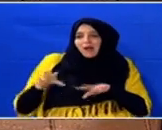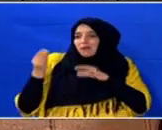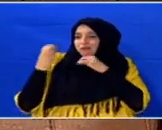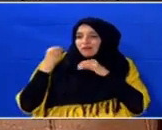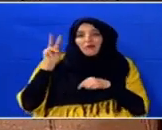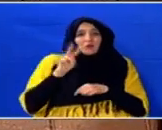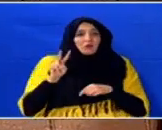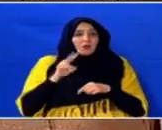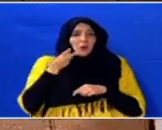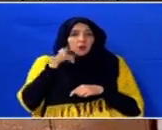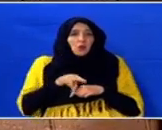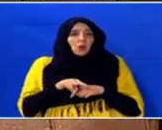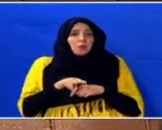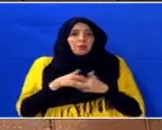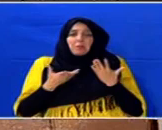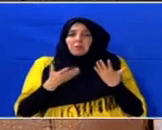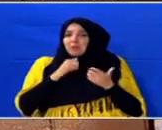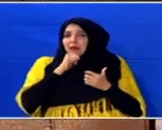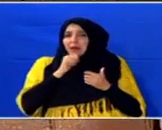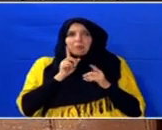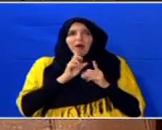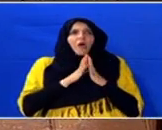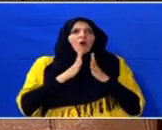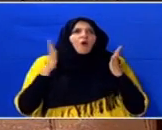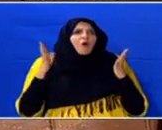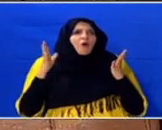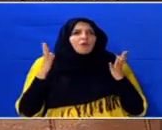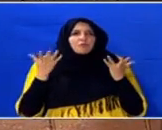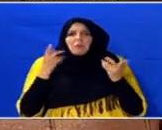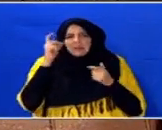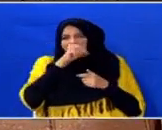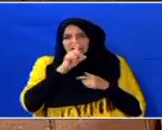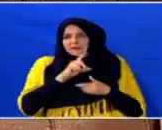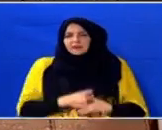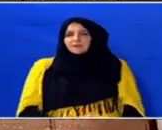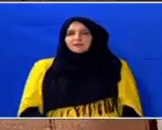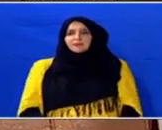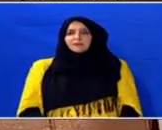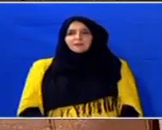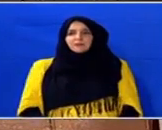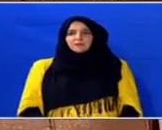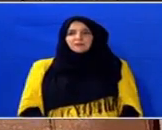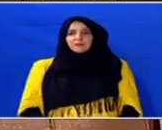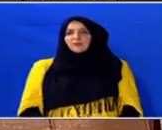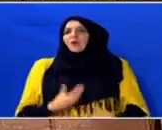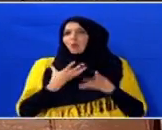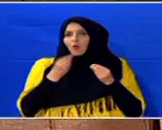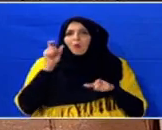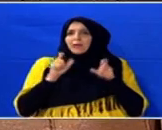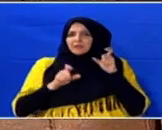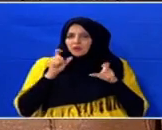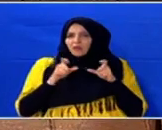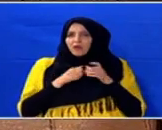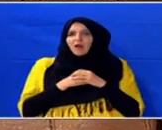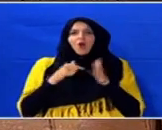صلاة الجمعة ركعتين. يعني ماهوش الأمر ماهوش صعب، ونعرفوا بزاف كثير من الناس يعني وهم